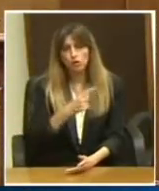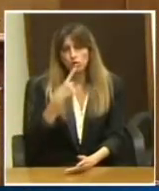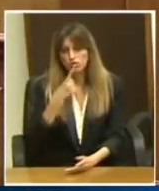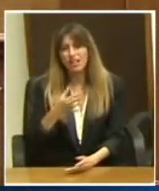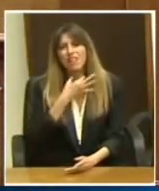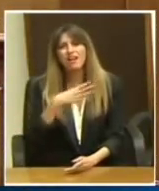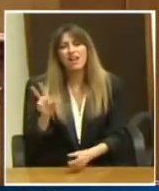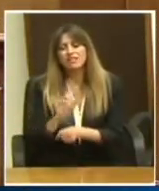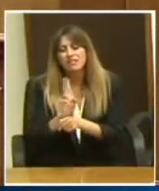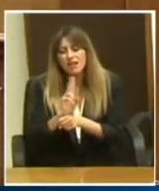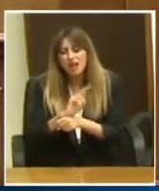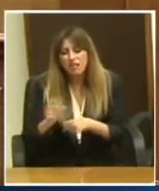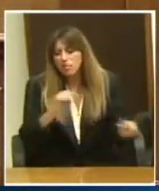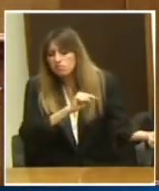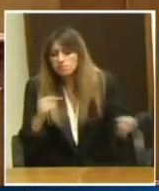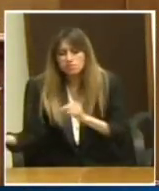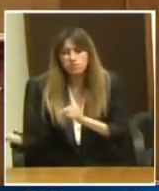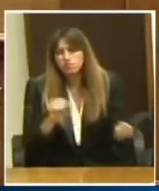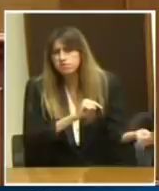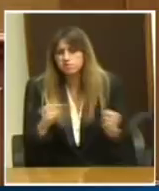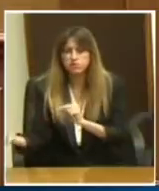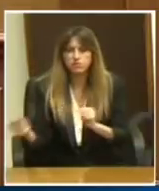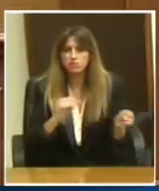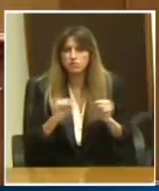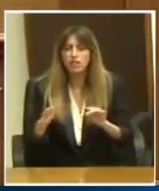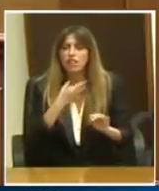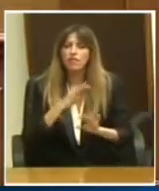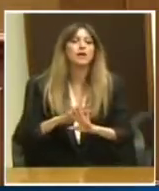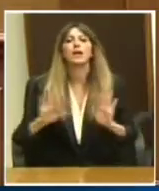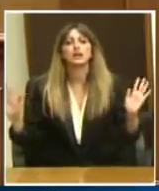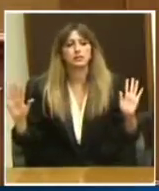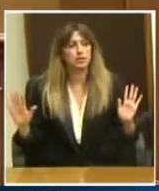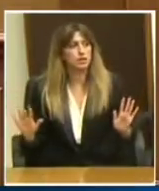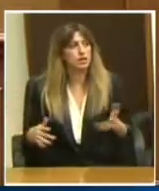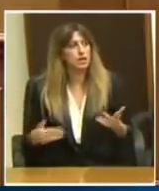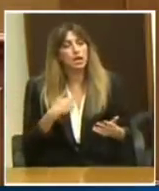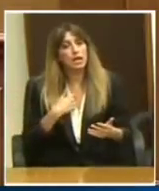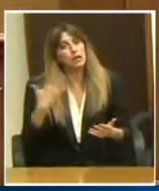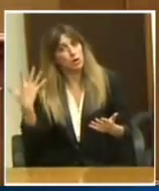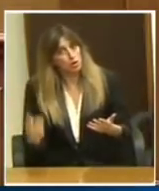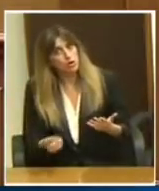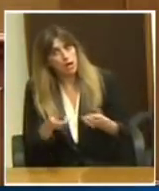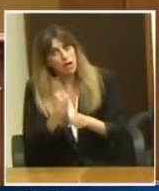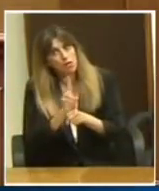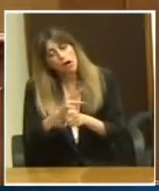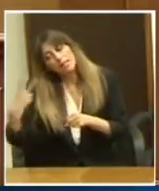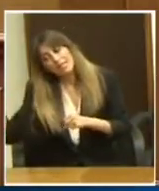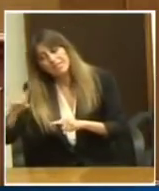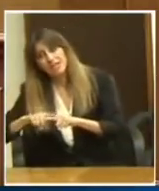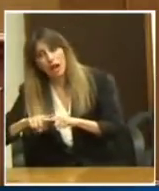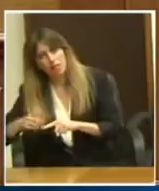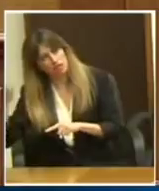Έχω λοιπόν εδώ το Ed Memoir, της ελληνικής πλευράς, της πρότασης ελληνικής